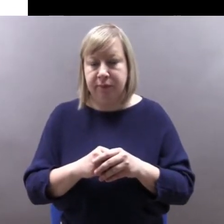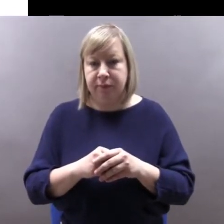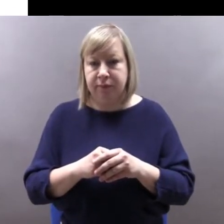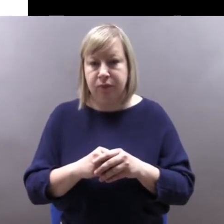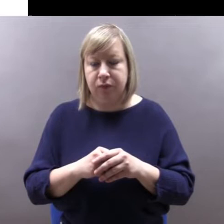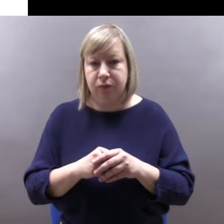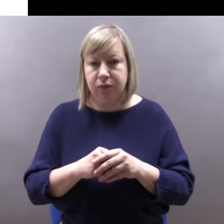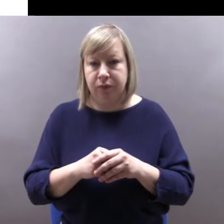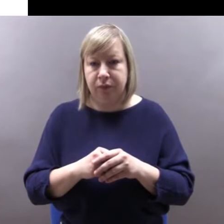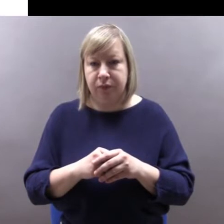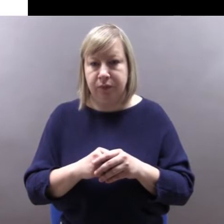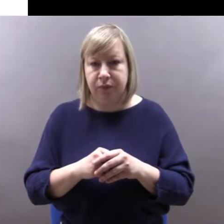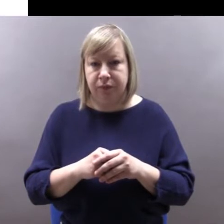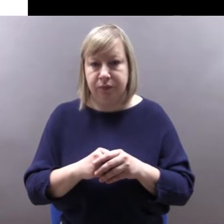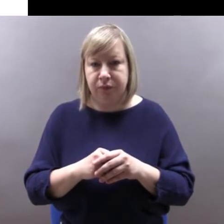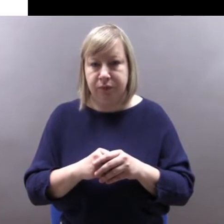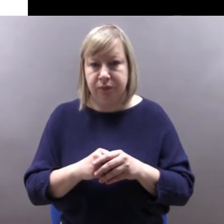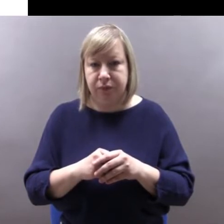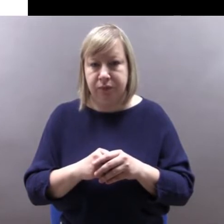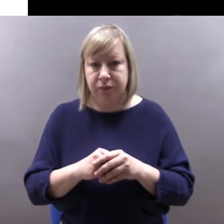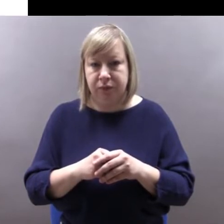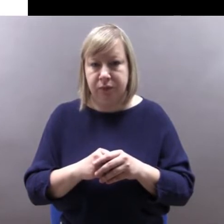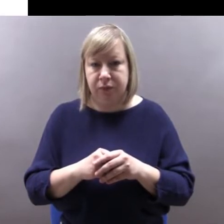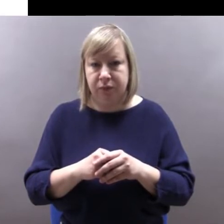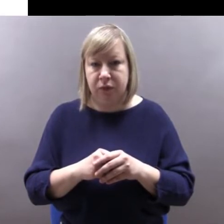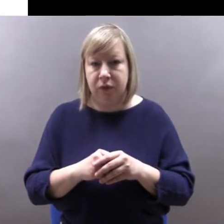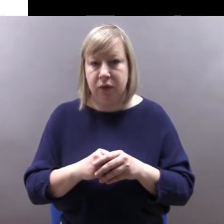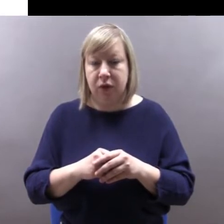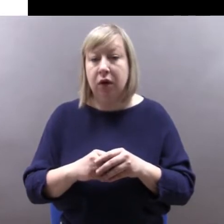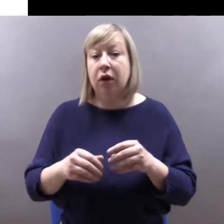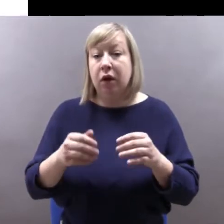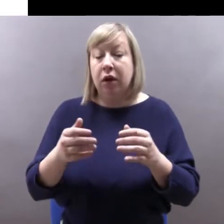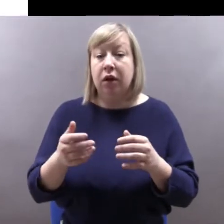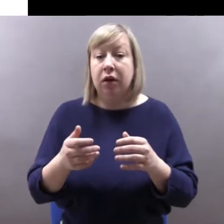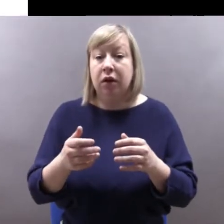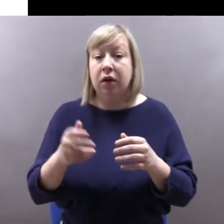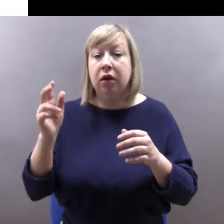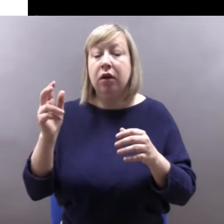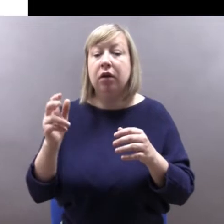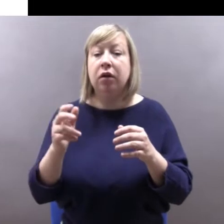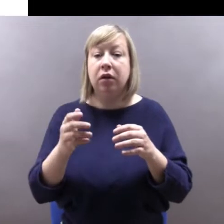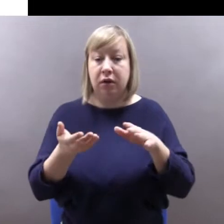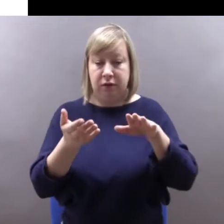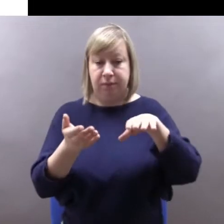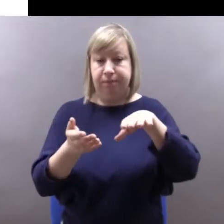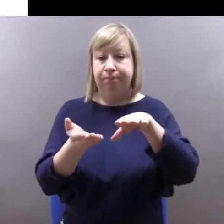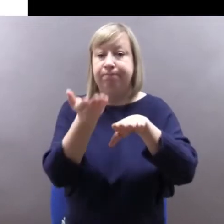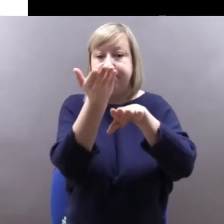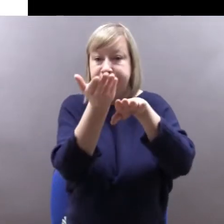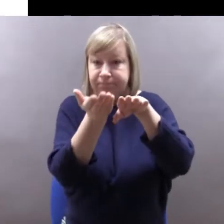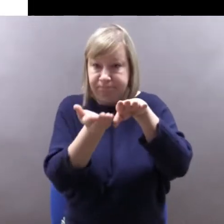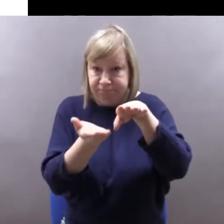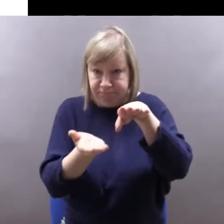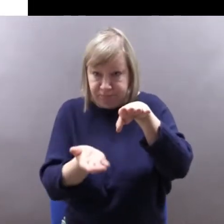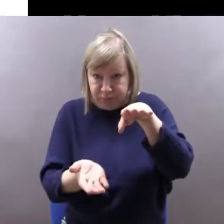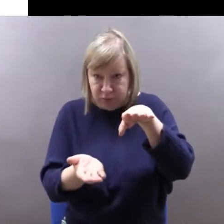W momencie, kiedy włączymy, żeby nam zadziałała, to te, jak na drugim zdjęciu widać, to